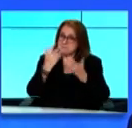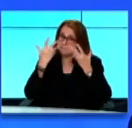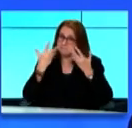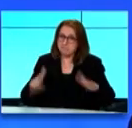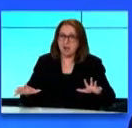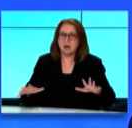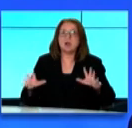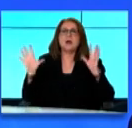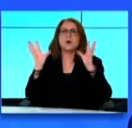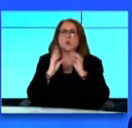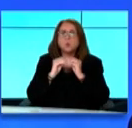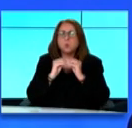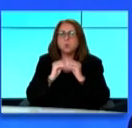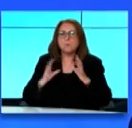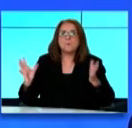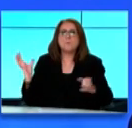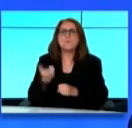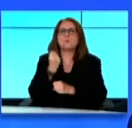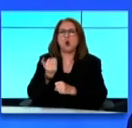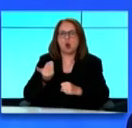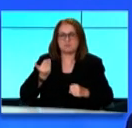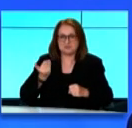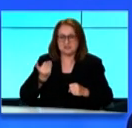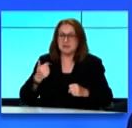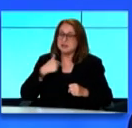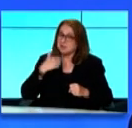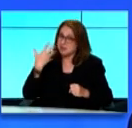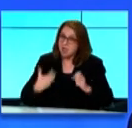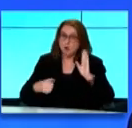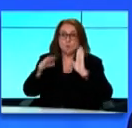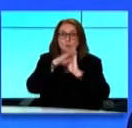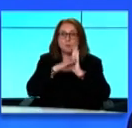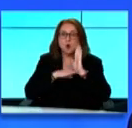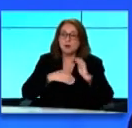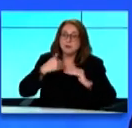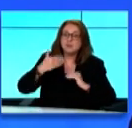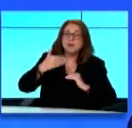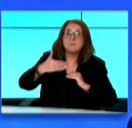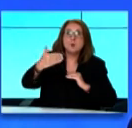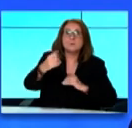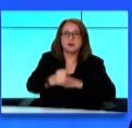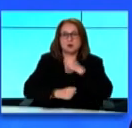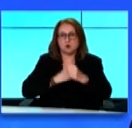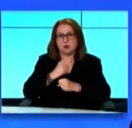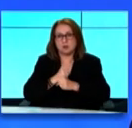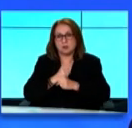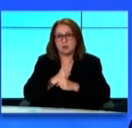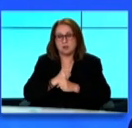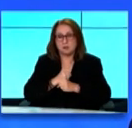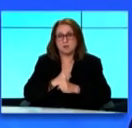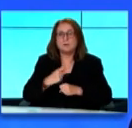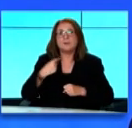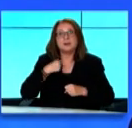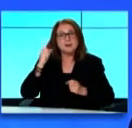πολλά περισσότερα τα επόμενα χρόνια. Πρέπει να είμαστε σίγουροι όμως ότι αυτοί οι πόροι θα μπορέσουν να